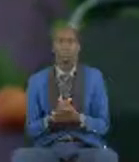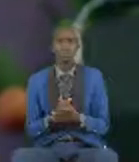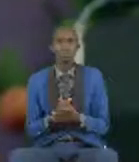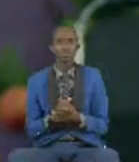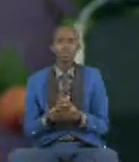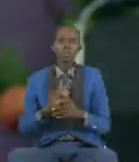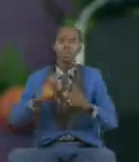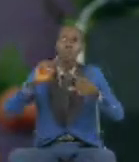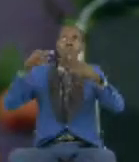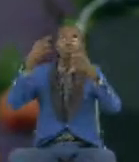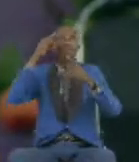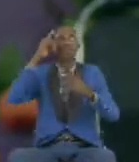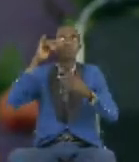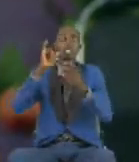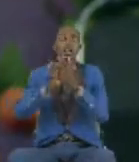Alors,